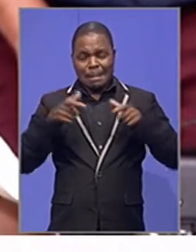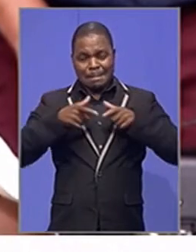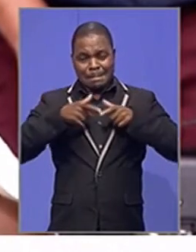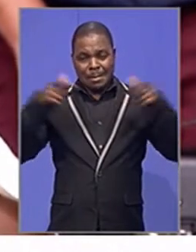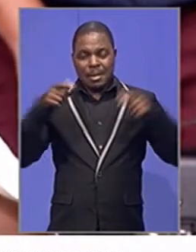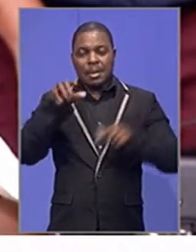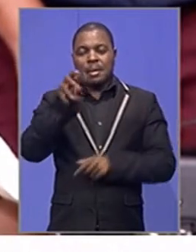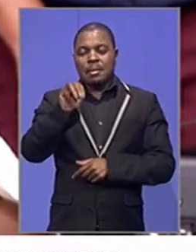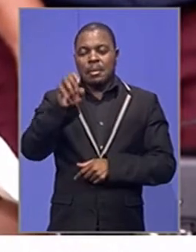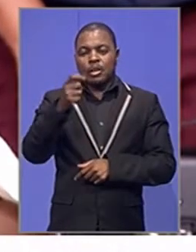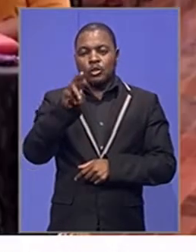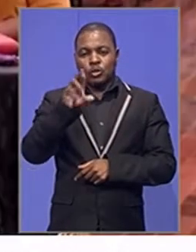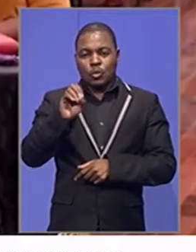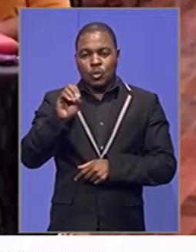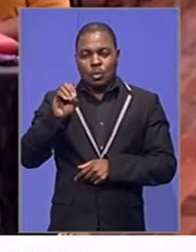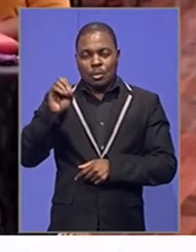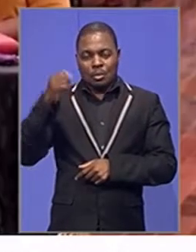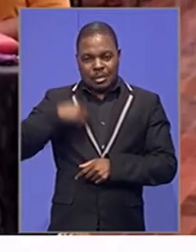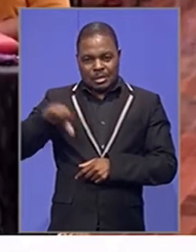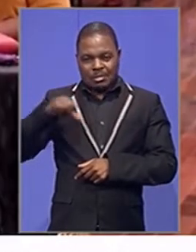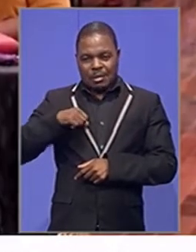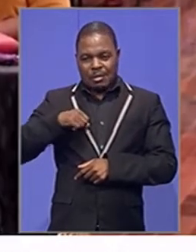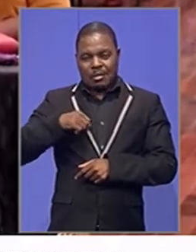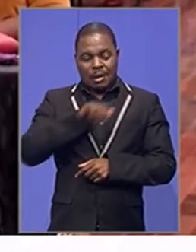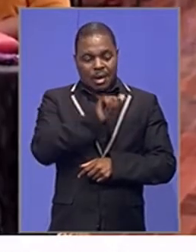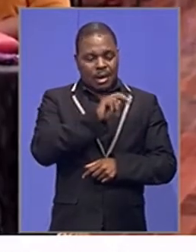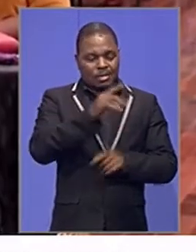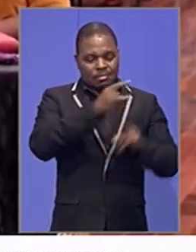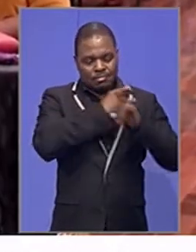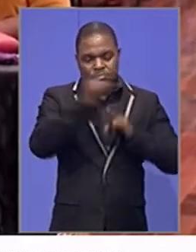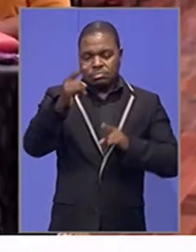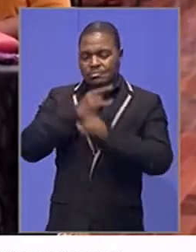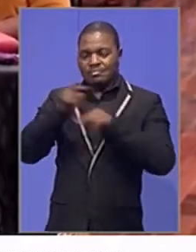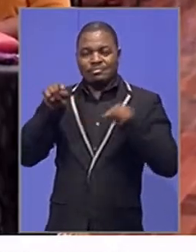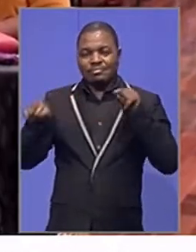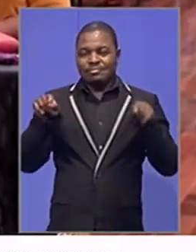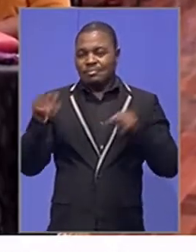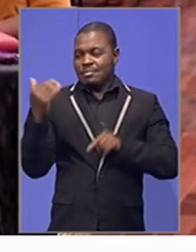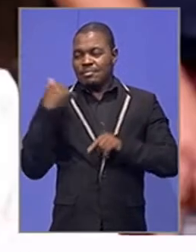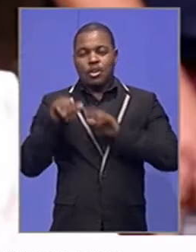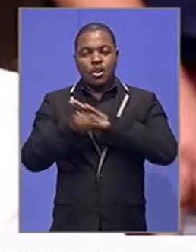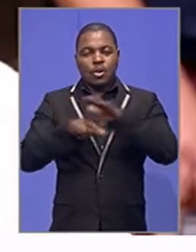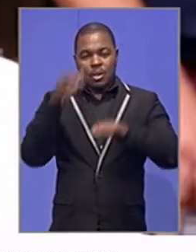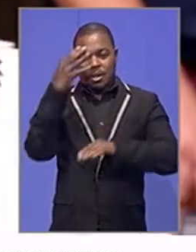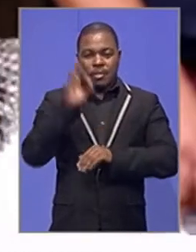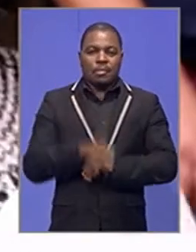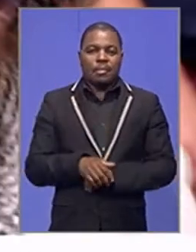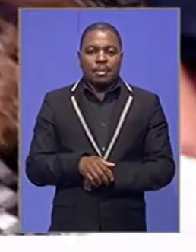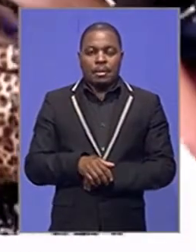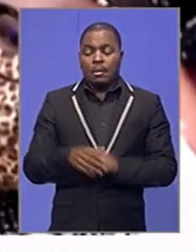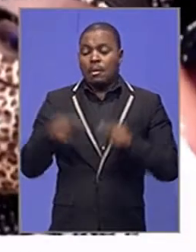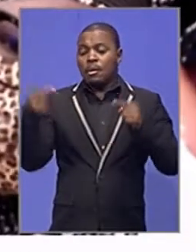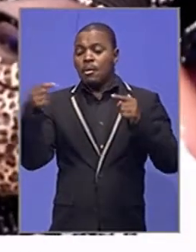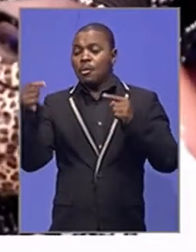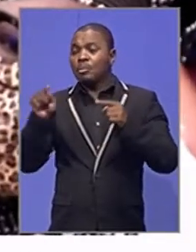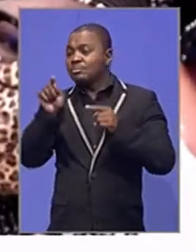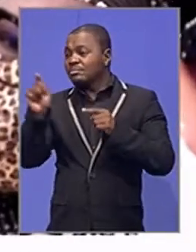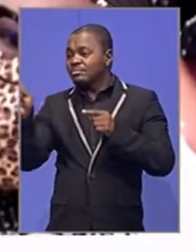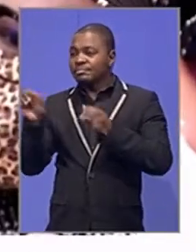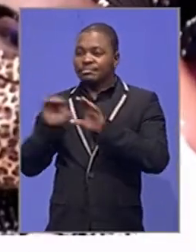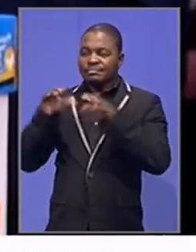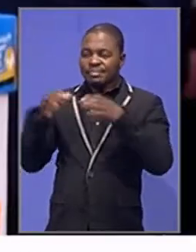Metro bao ANC e kgonneng go ba gapa mo ditlhophong tseno tsa sešweng. Makoko kganetšo mangwe ga e dumelela